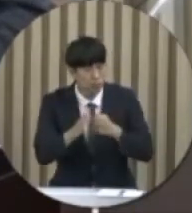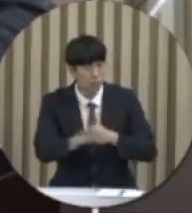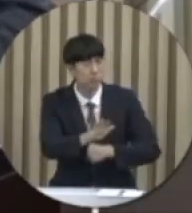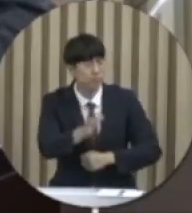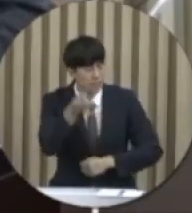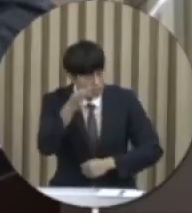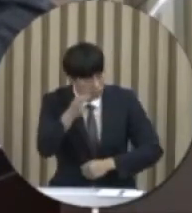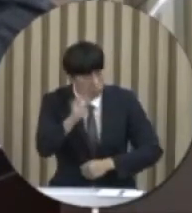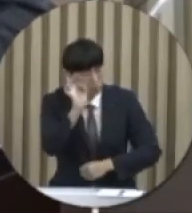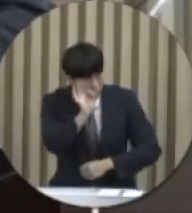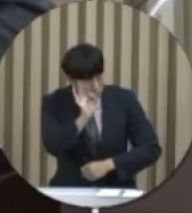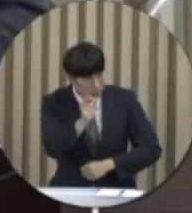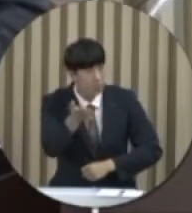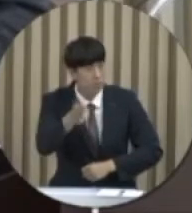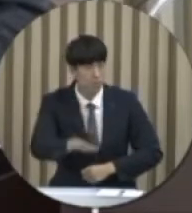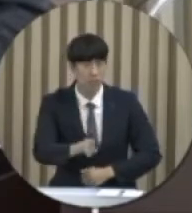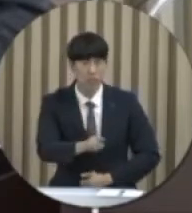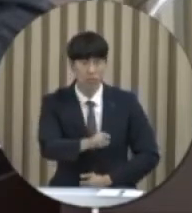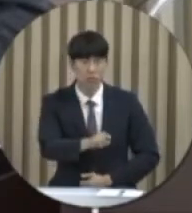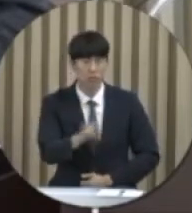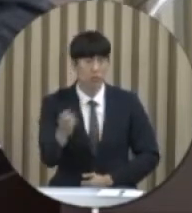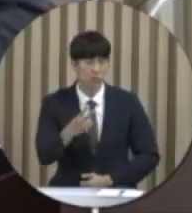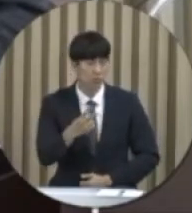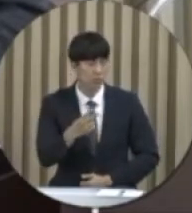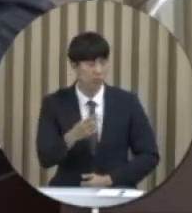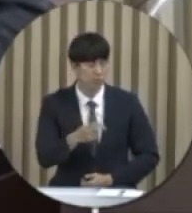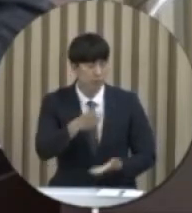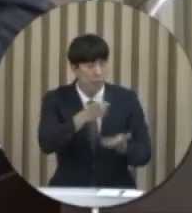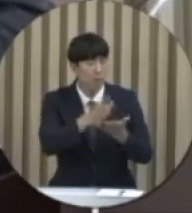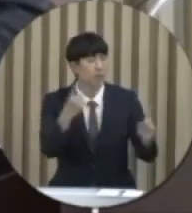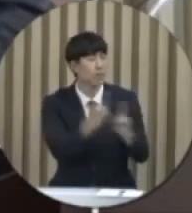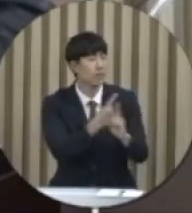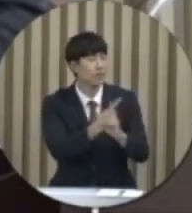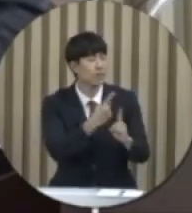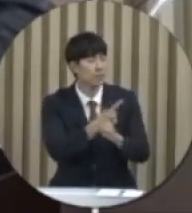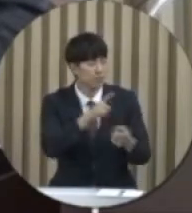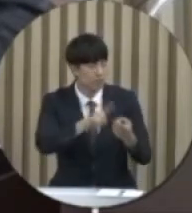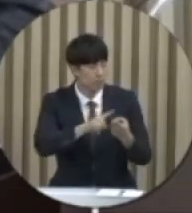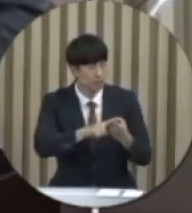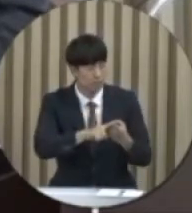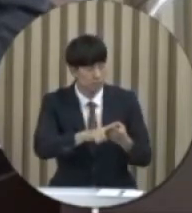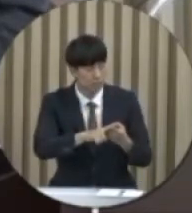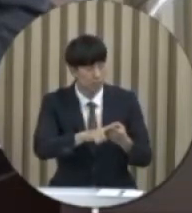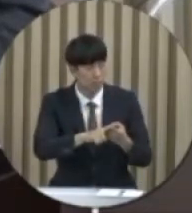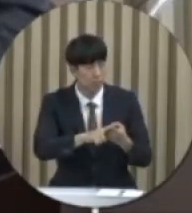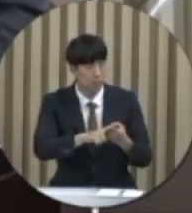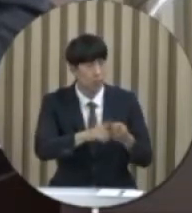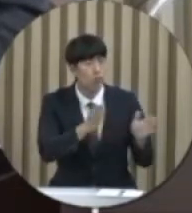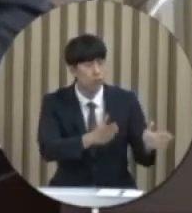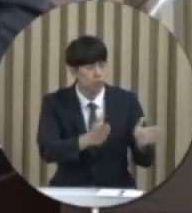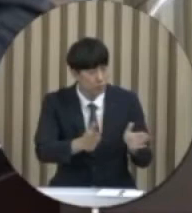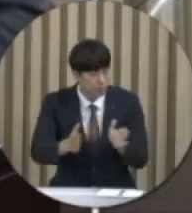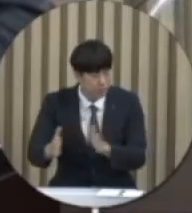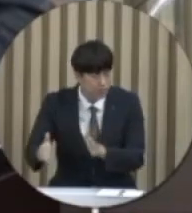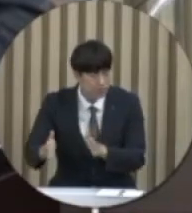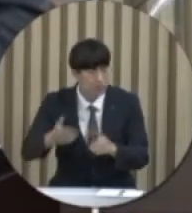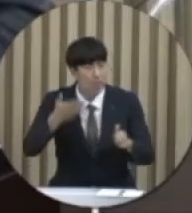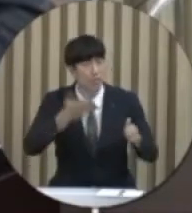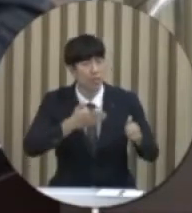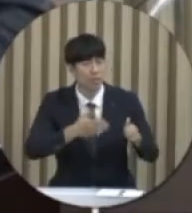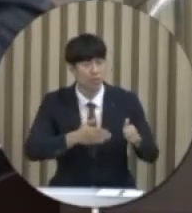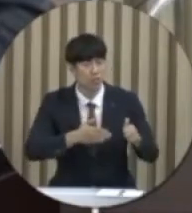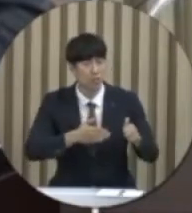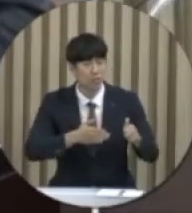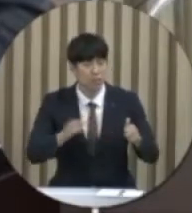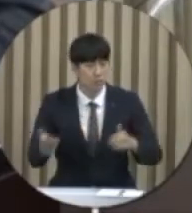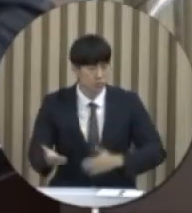수 있었고 또 거기에 대한 제도 개선을 마련해 주는 거에 좀